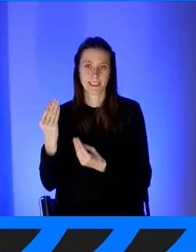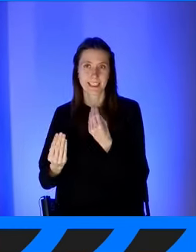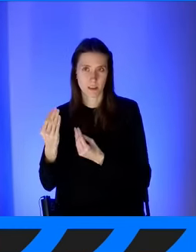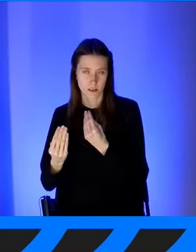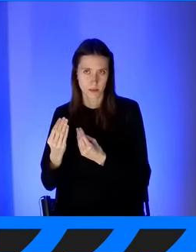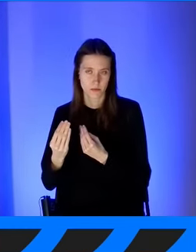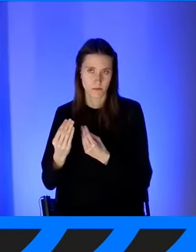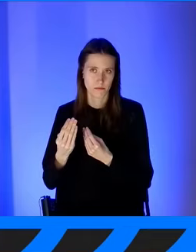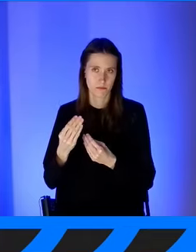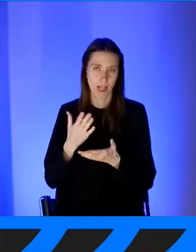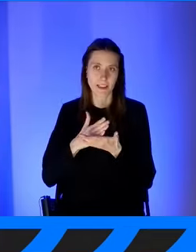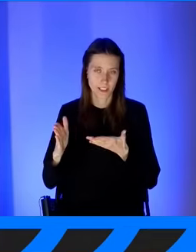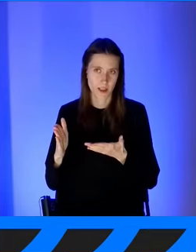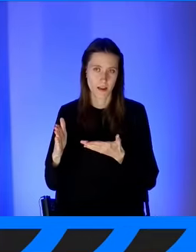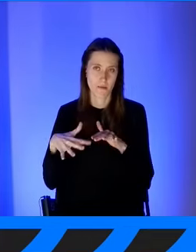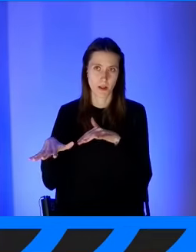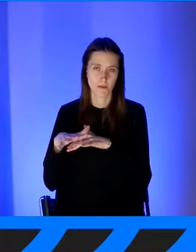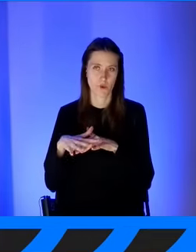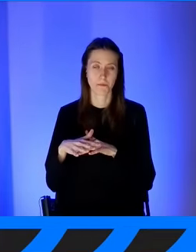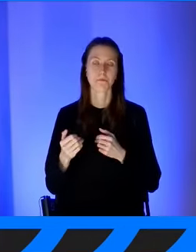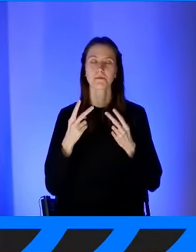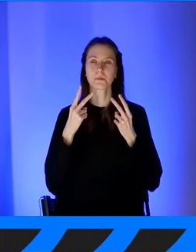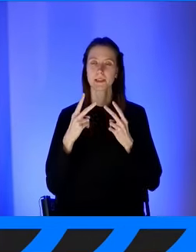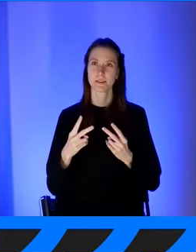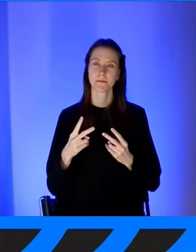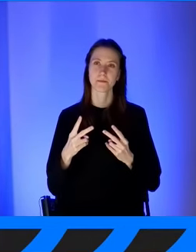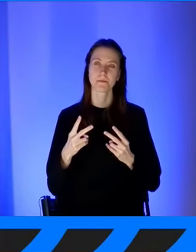Смотри, с точки зрения…